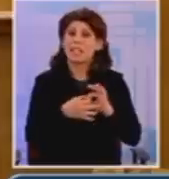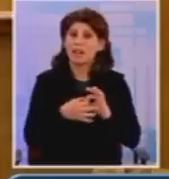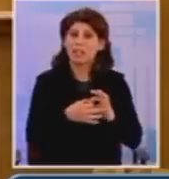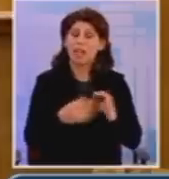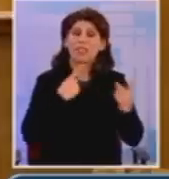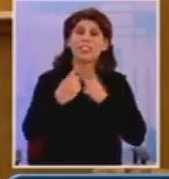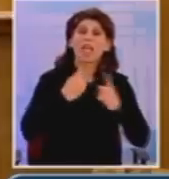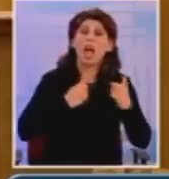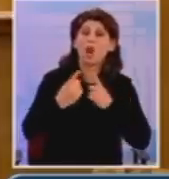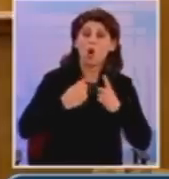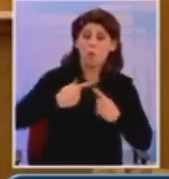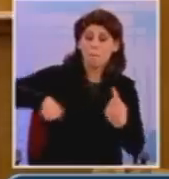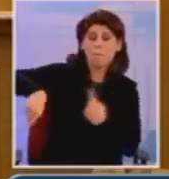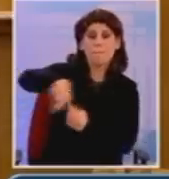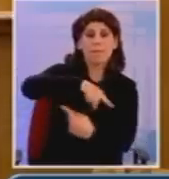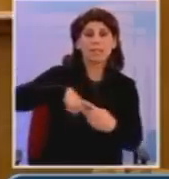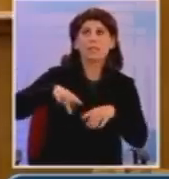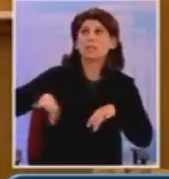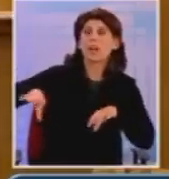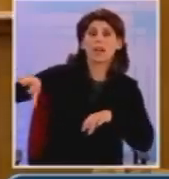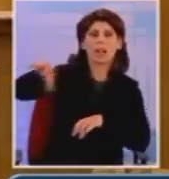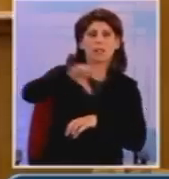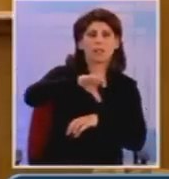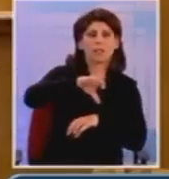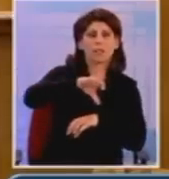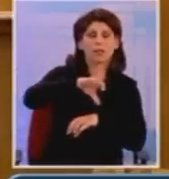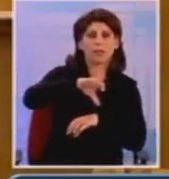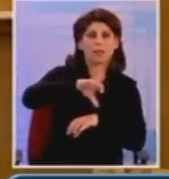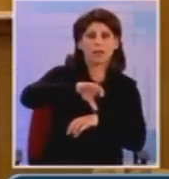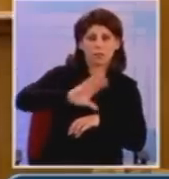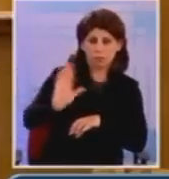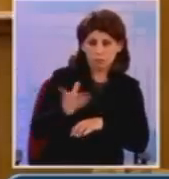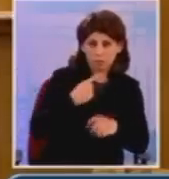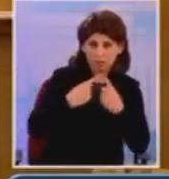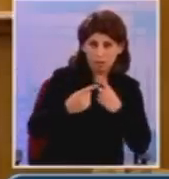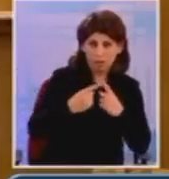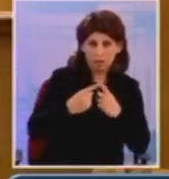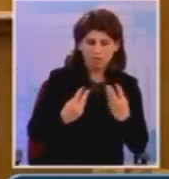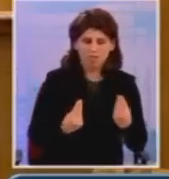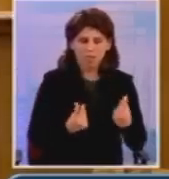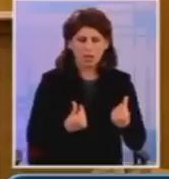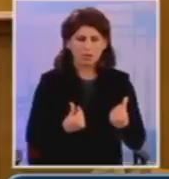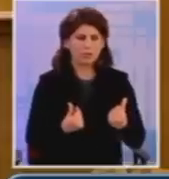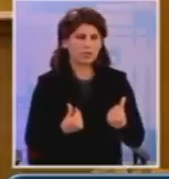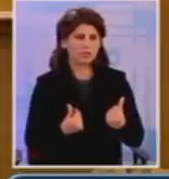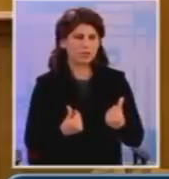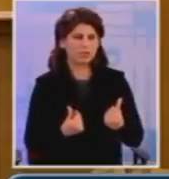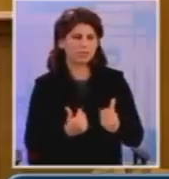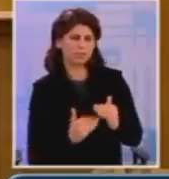διαλόγου μεταξύ των λαών παίρνει η αίσθηση της υπεροχής και του ιστορικού πεπρωμένου,